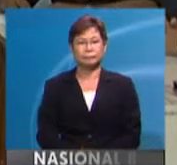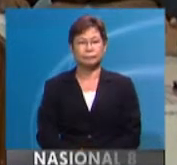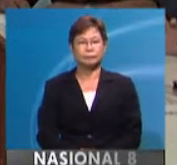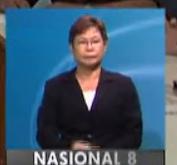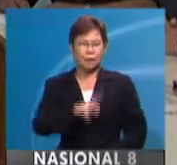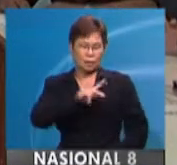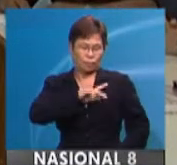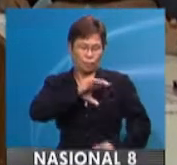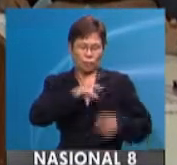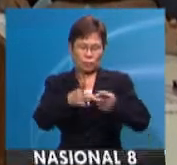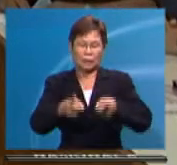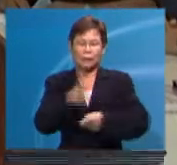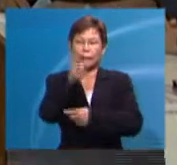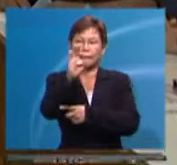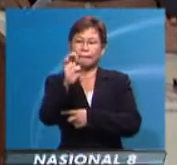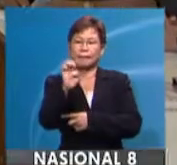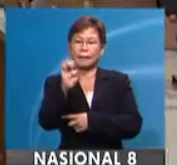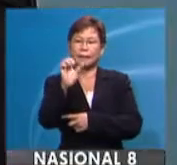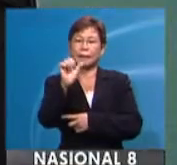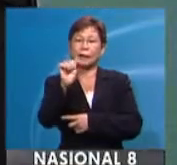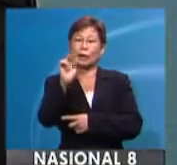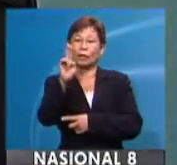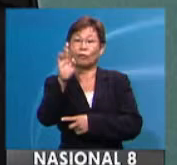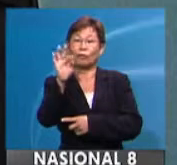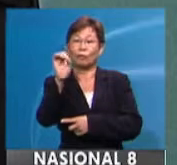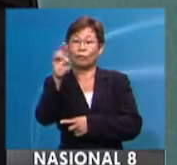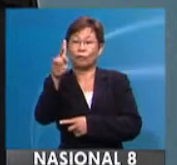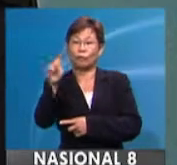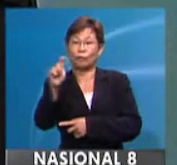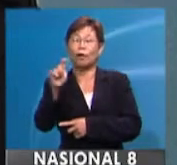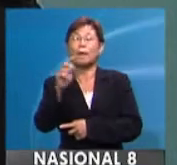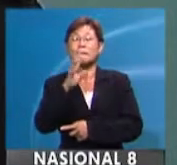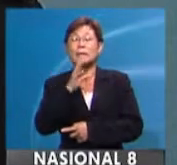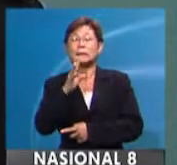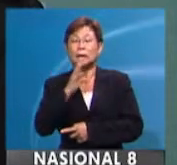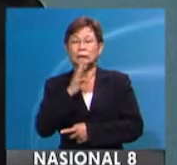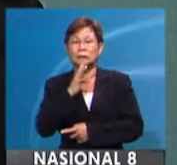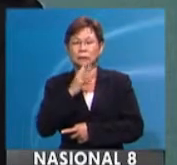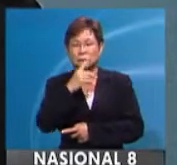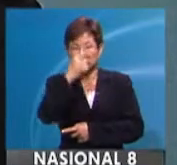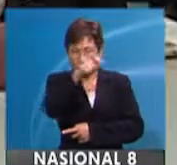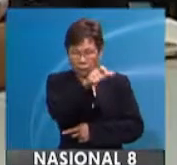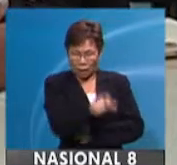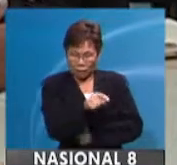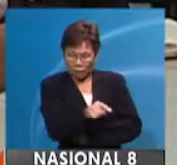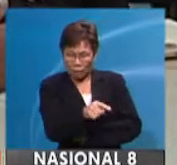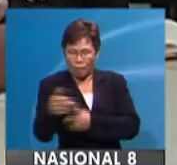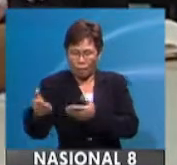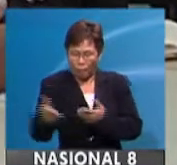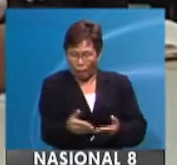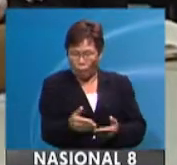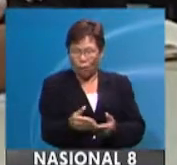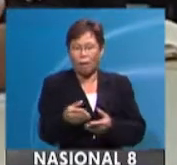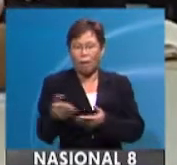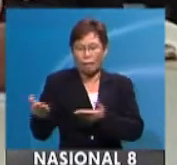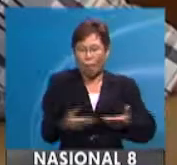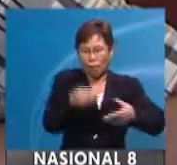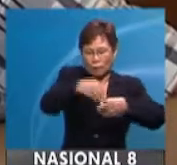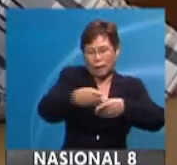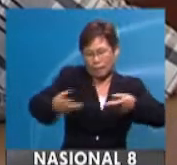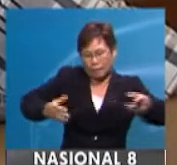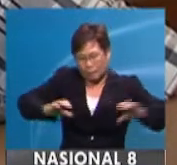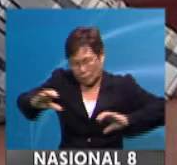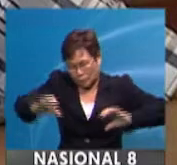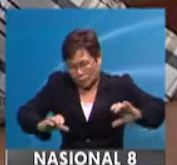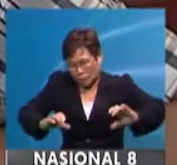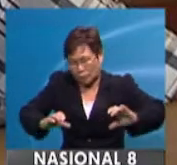Ketua Polis Daerah Beaufort DSP Mustafa Ma'ruf Mustafa menyatakan suspek mengaku membawa mangsa ke dalam keretanya dan